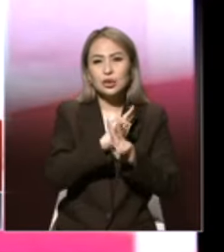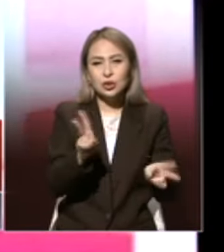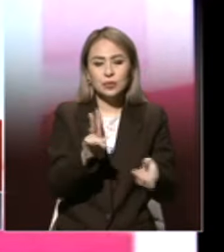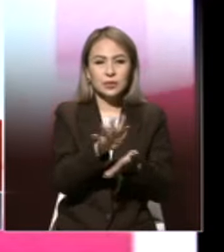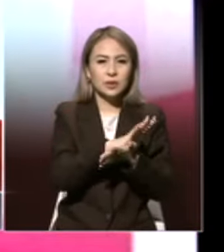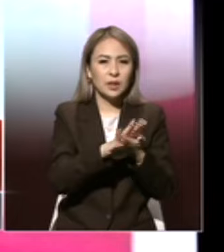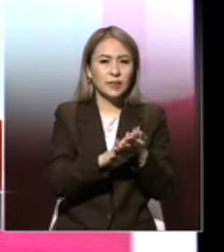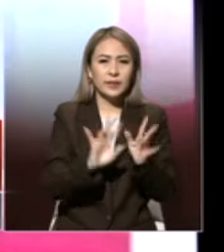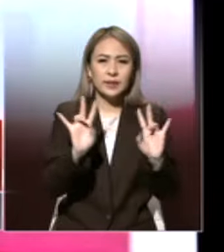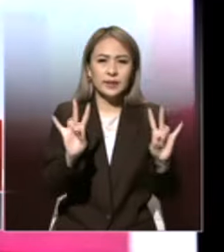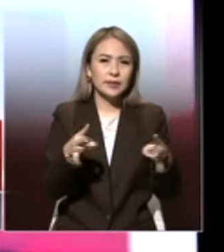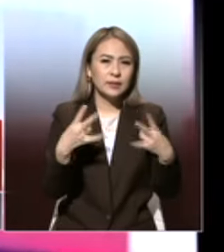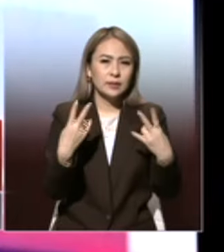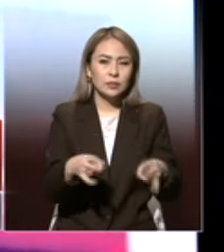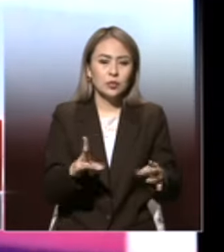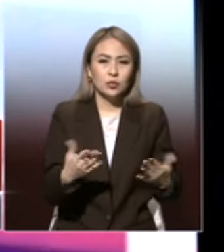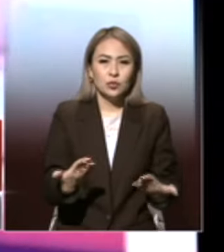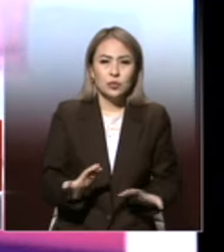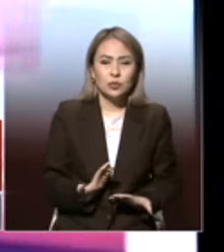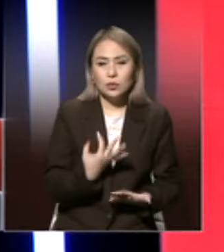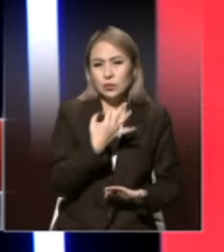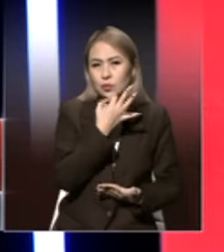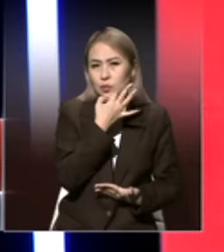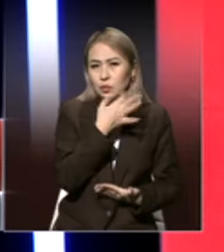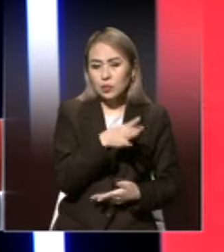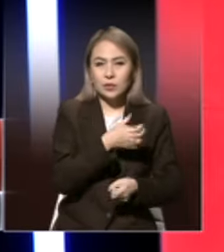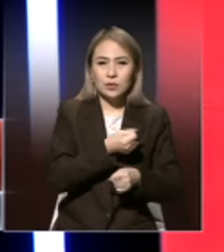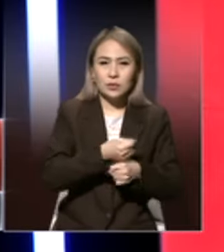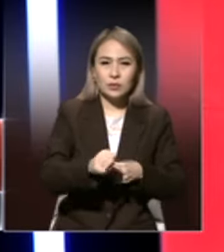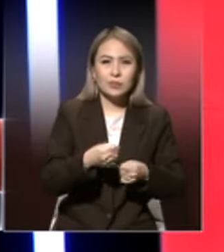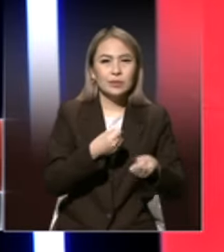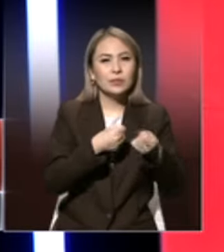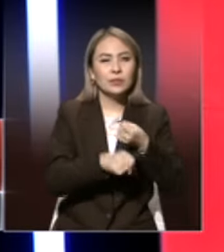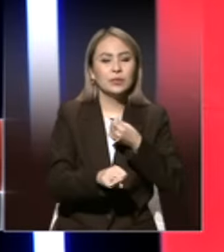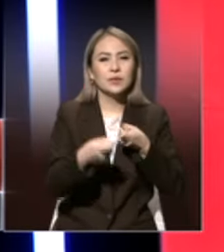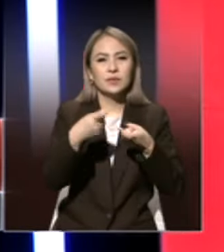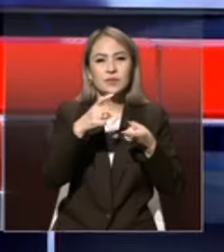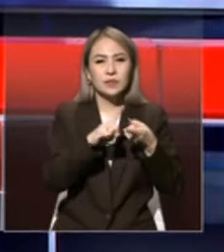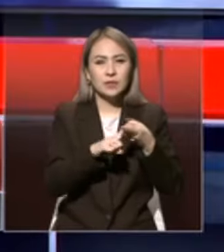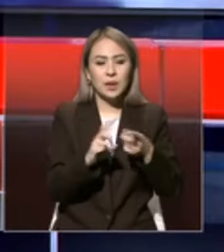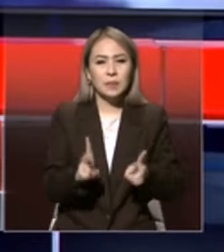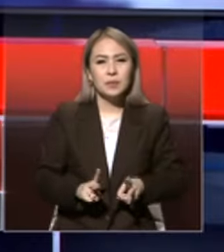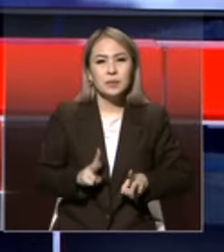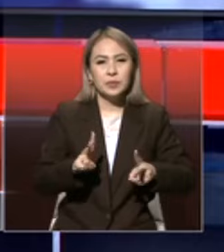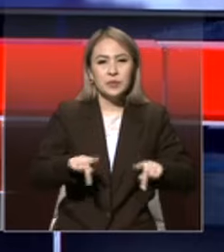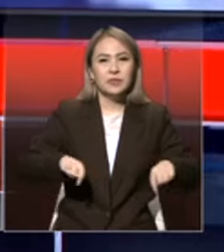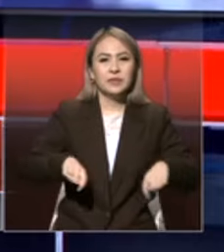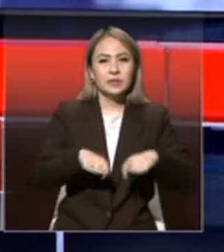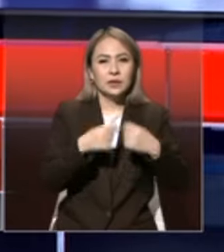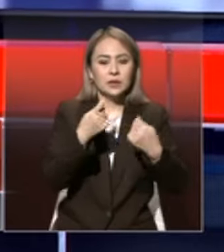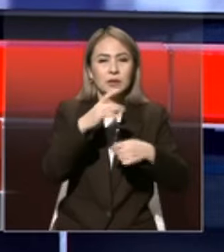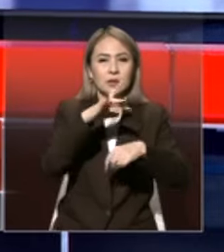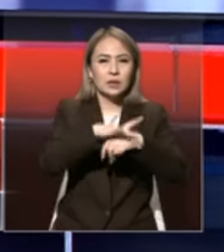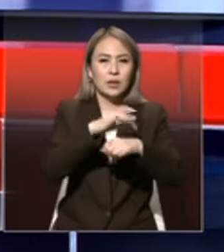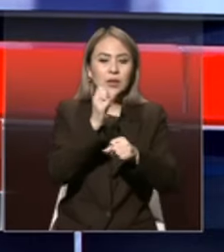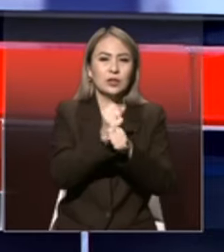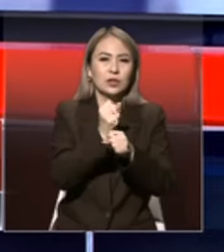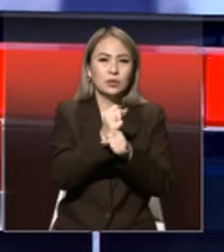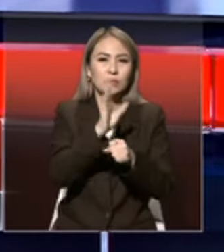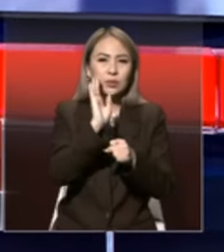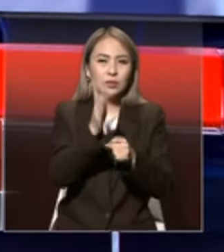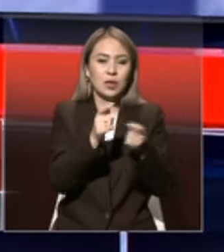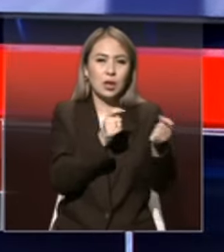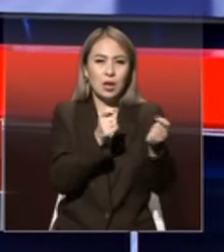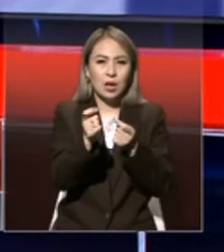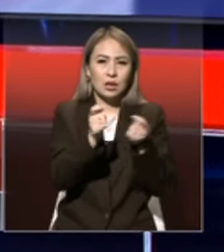керек емес. Кез келген тұрмыстық зорлық-зомбылық саласындағы құқық бұзушылықтың жасалу фактісі бойынша бірден